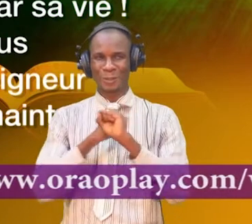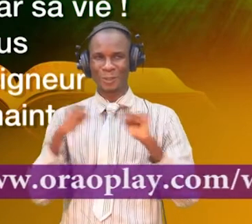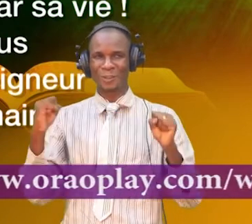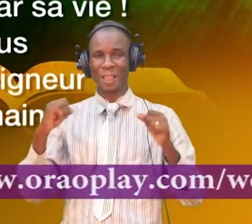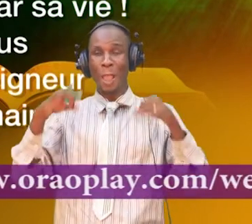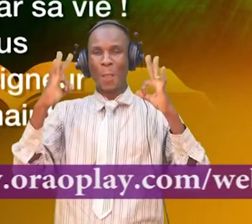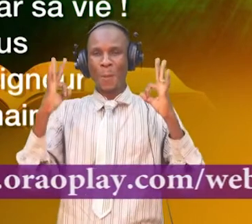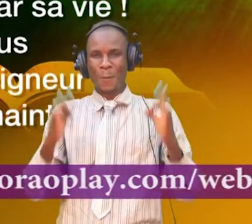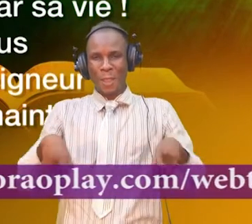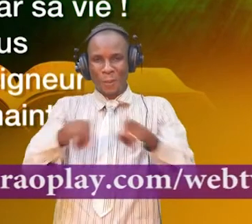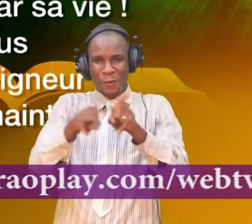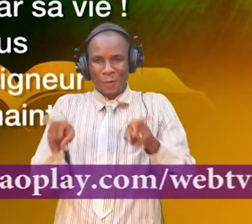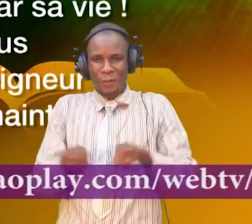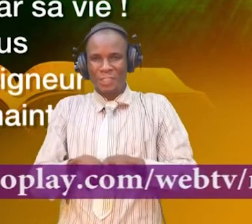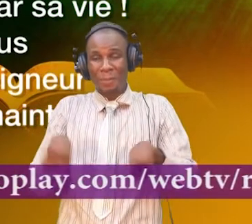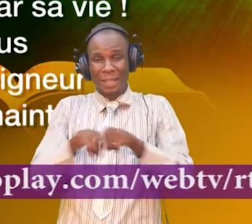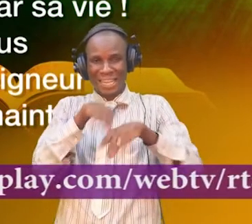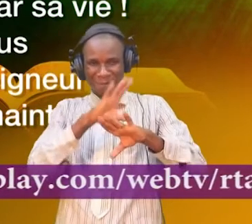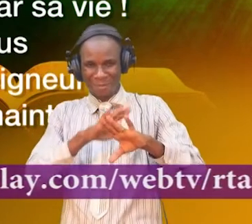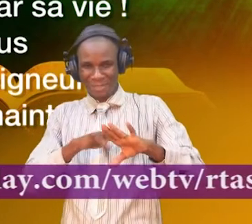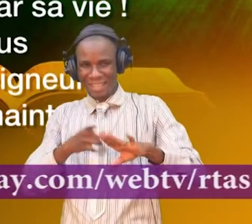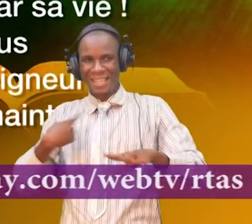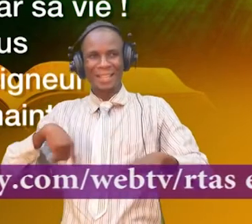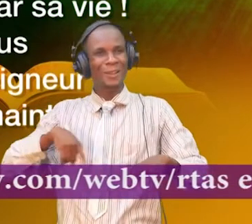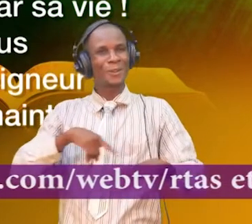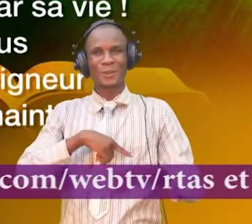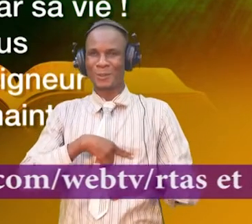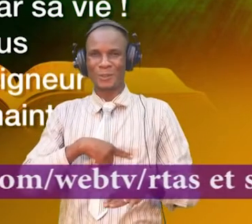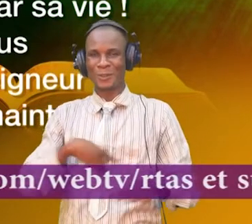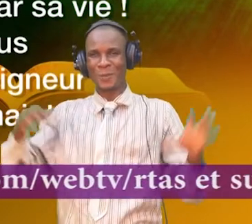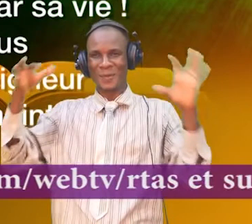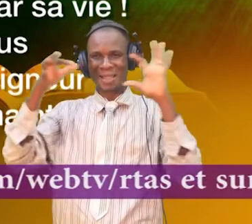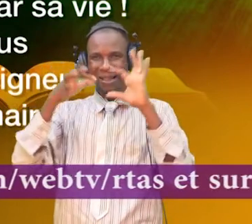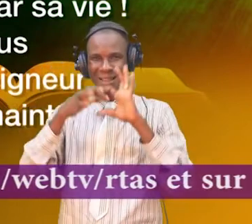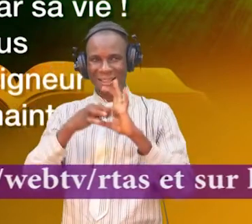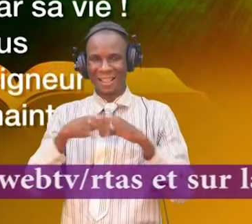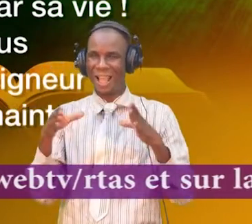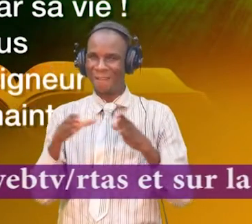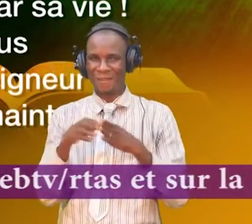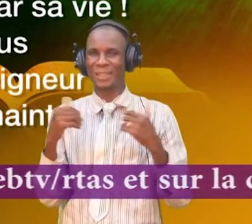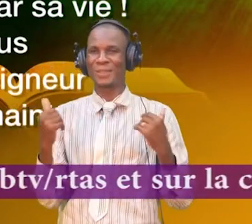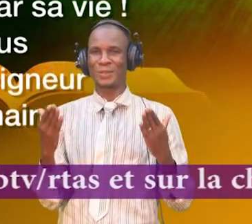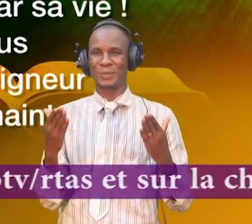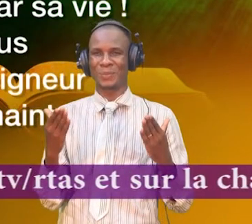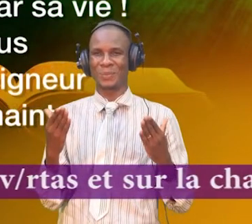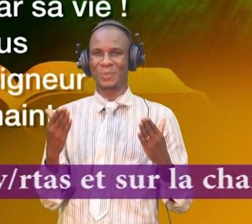sima ya kosila biso koyokana na ye, toko bikisama na nzela ya bomo na ye. To